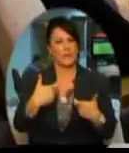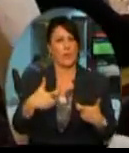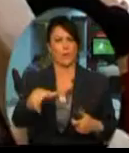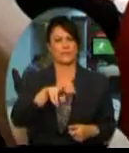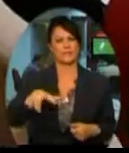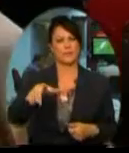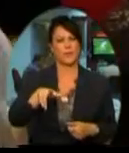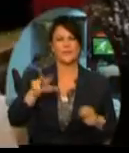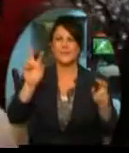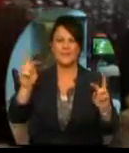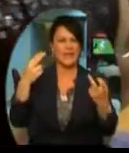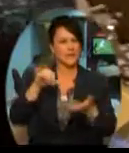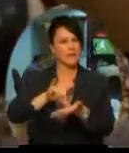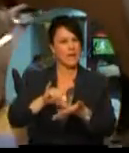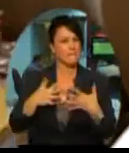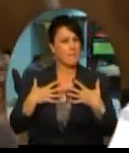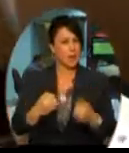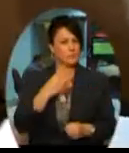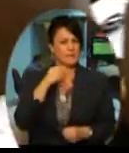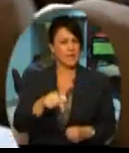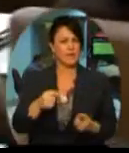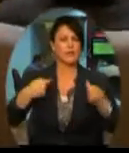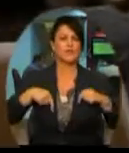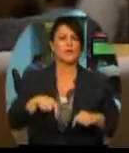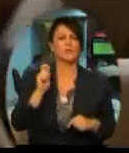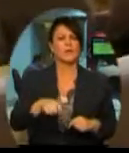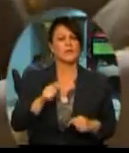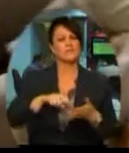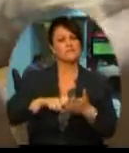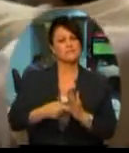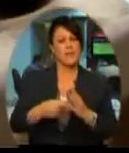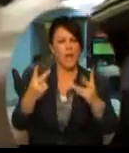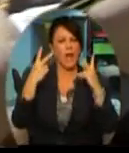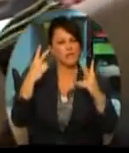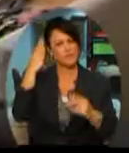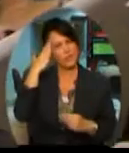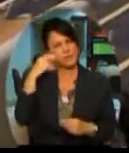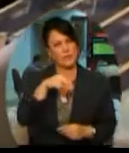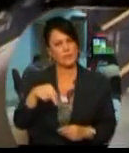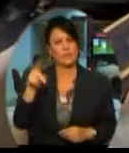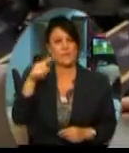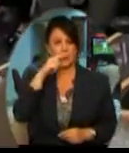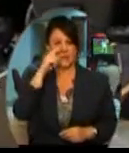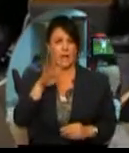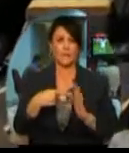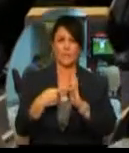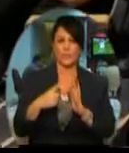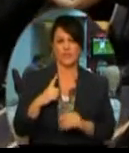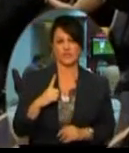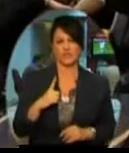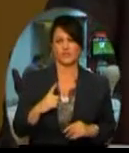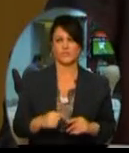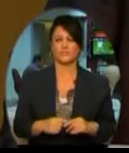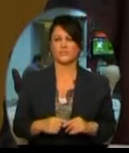בכנס הערים הבריאות בישראל הדגיש יושב ראש הכנסת את חשיבות המודעות לנושא והתגאה גם בדוגמה אישית.